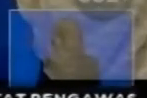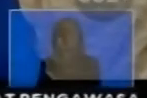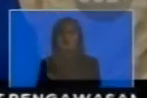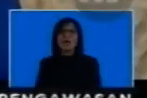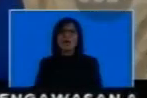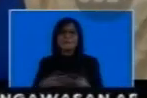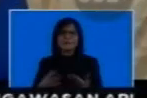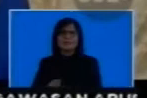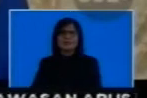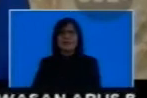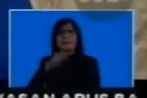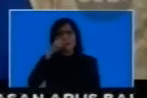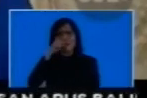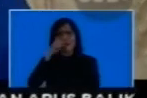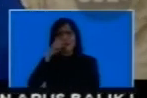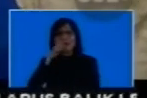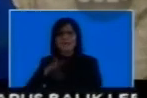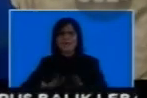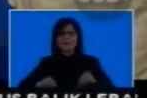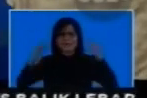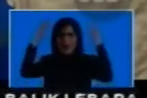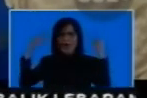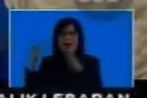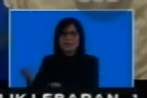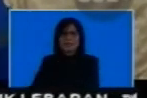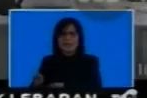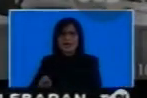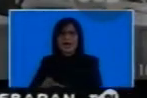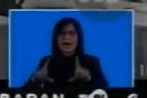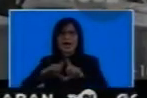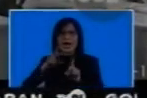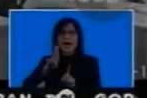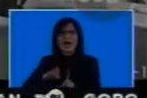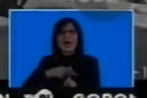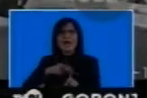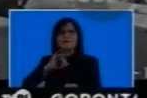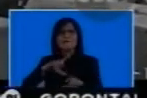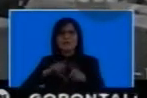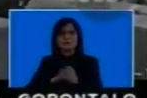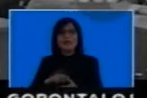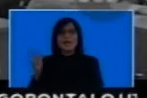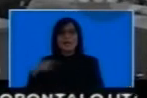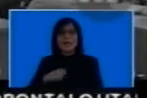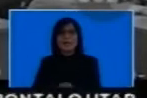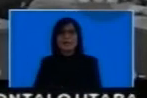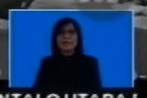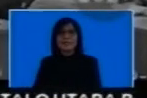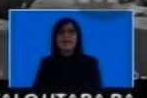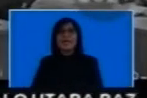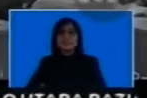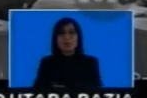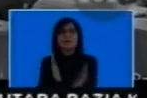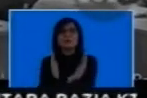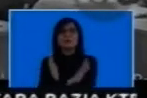Meski sang ayah hanya buruh tani, Alfiatus dari Pamekasan, Jawa Timur, tetap semangat